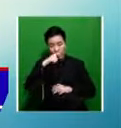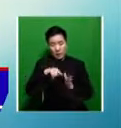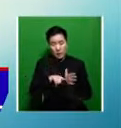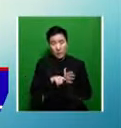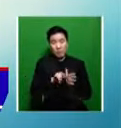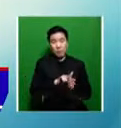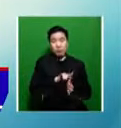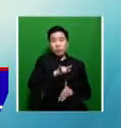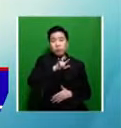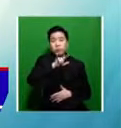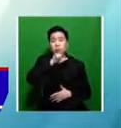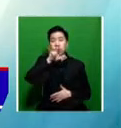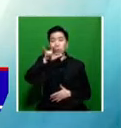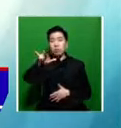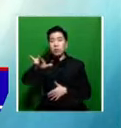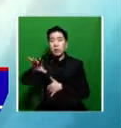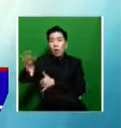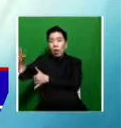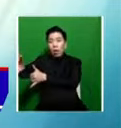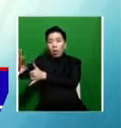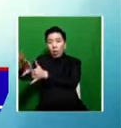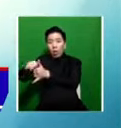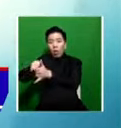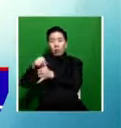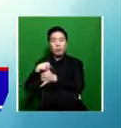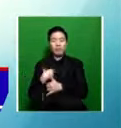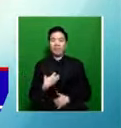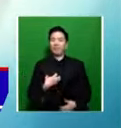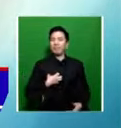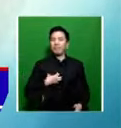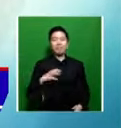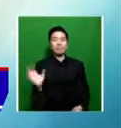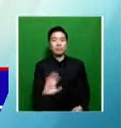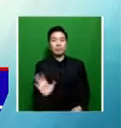นะครับต้องไปติดโรคนะครับจากการเดินทาง